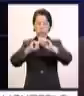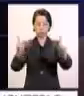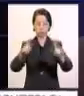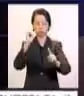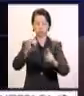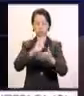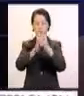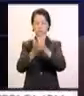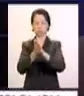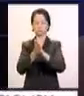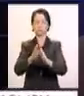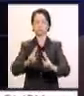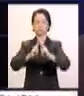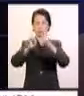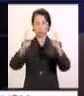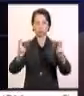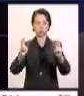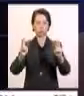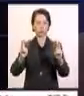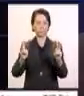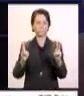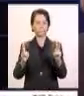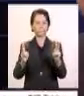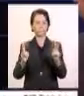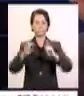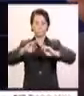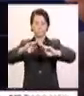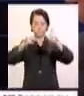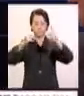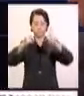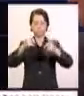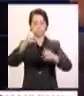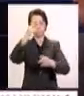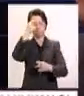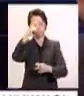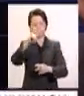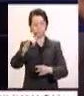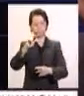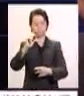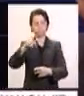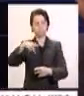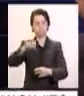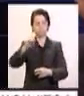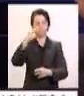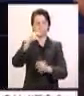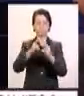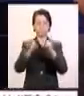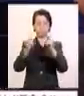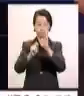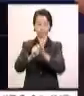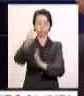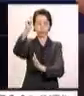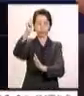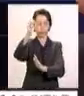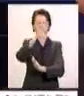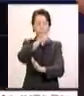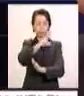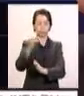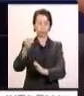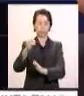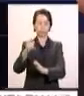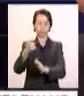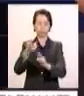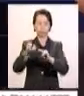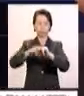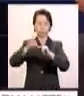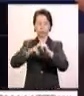just on the quantity of growth, but also the quality. And I think that speaks to the fact that even in the last few years, where we've seen quite high rates of GDP growth, there's